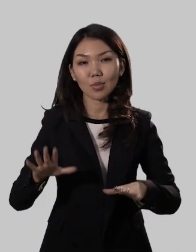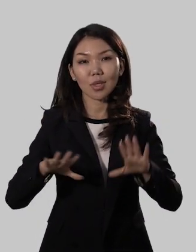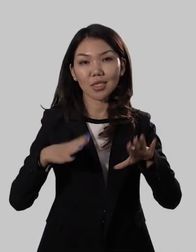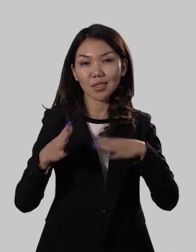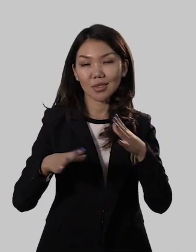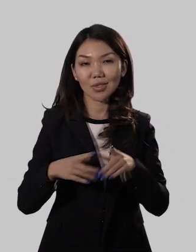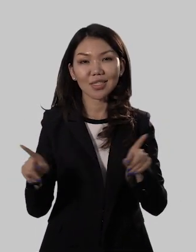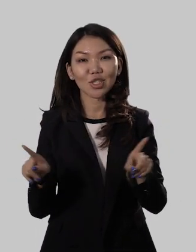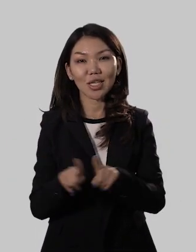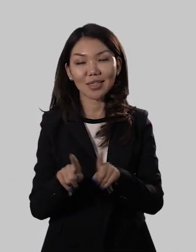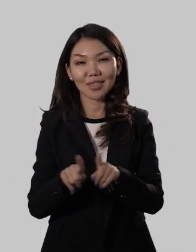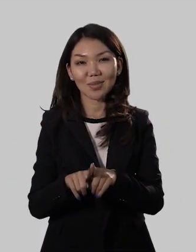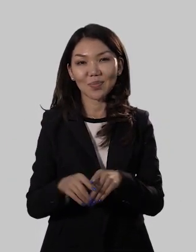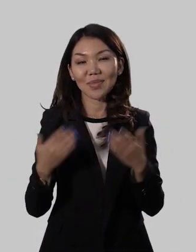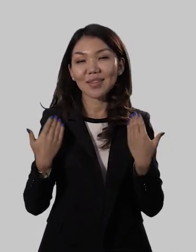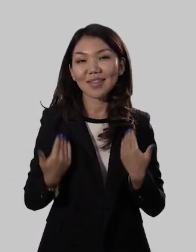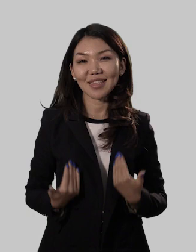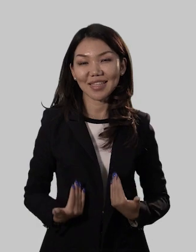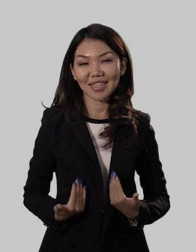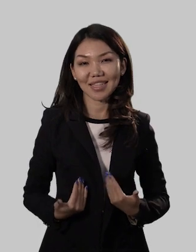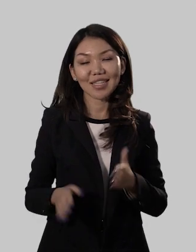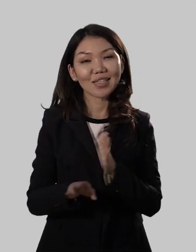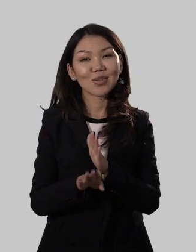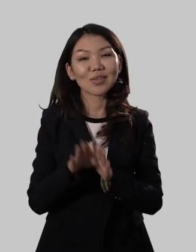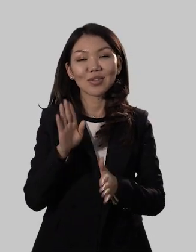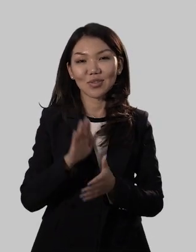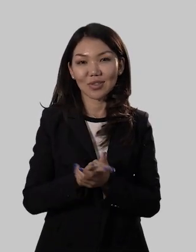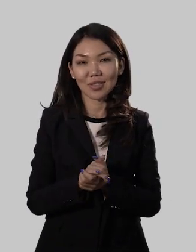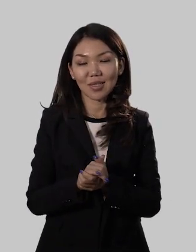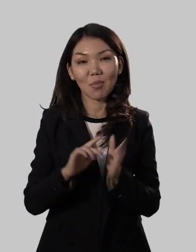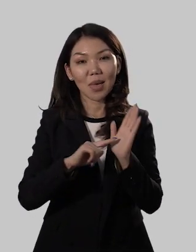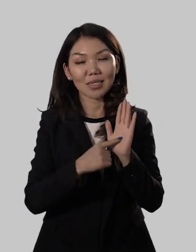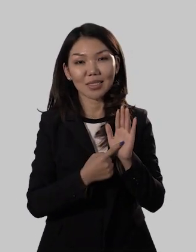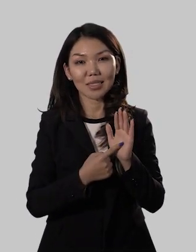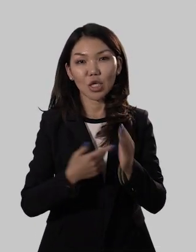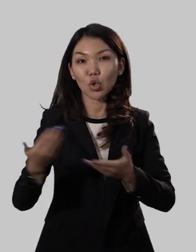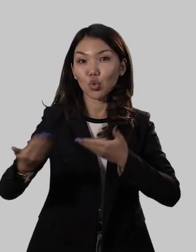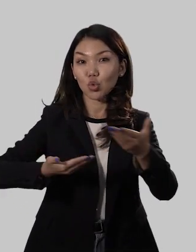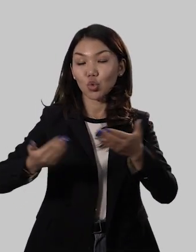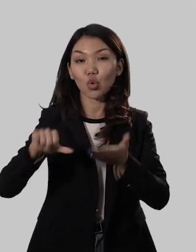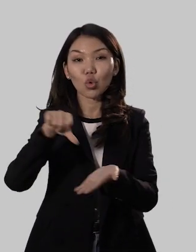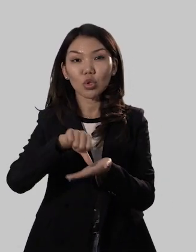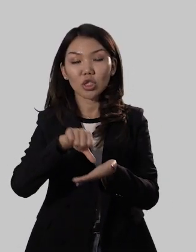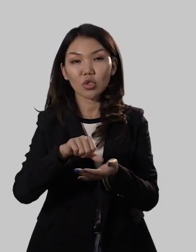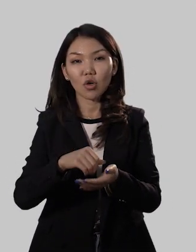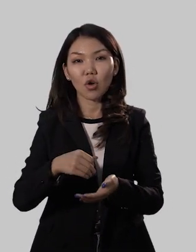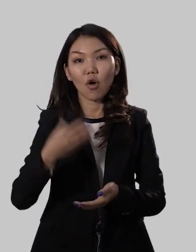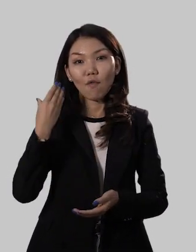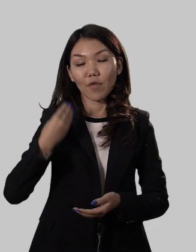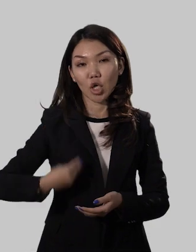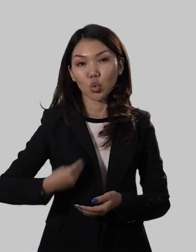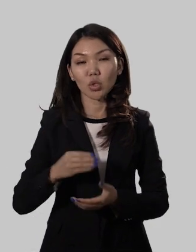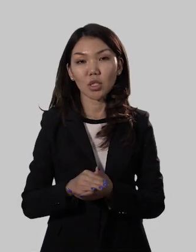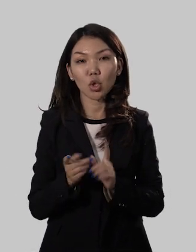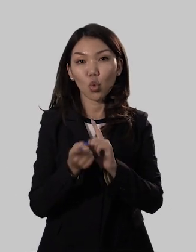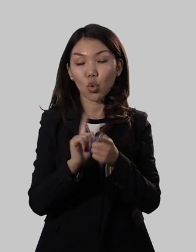организмди машыктыруу жана денени чыңалтуу максатында жүрүштөргө чыгуу. Француз